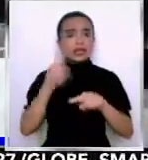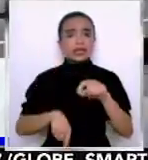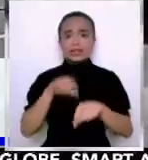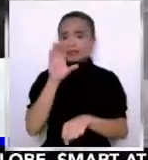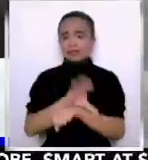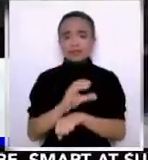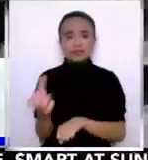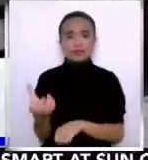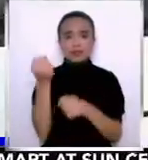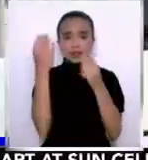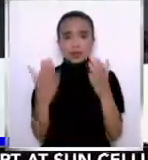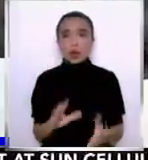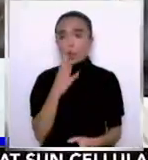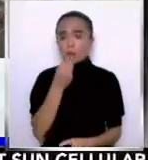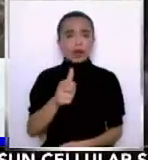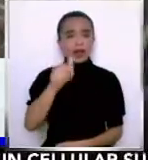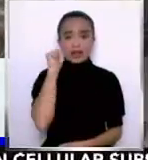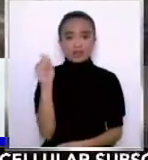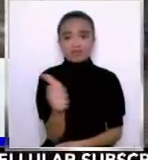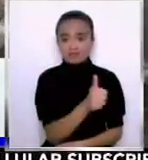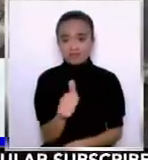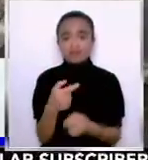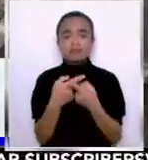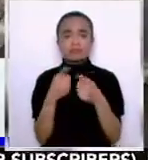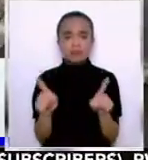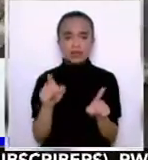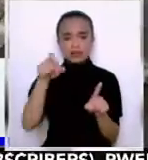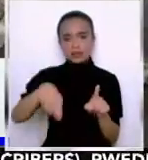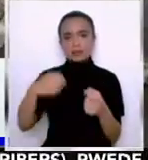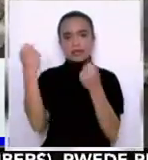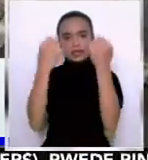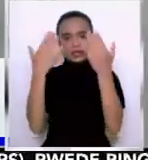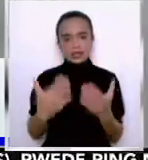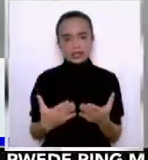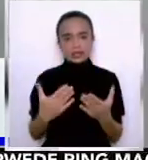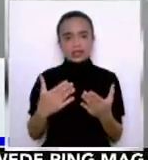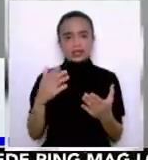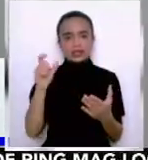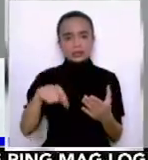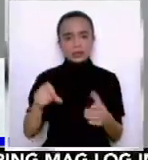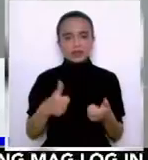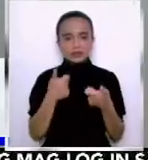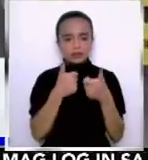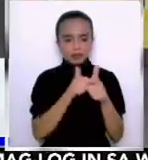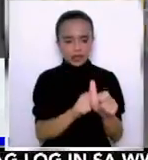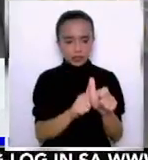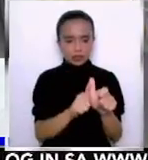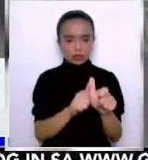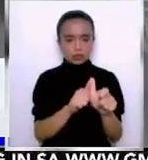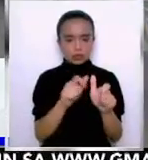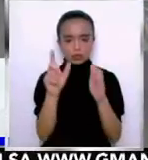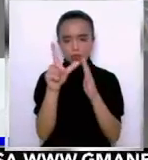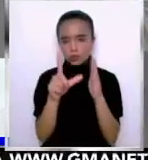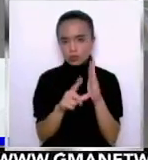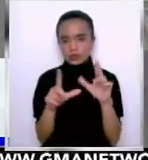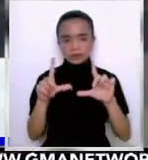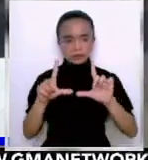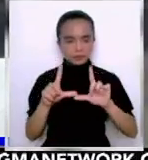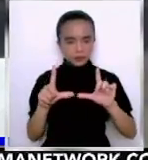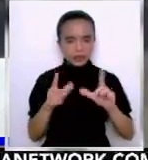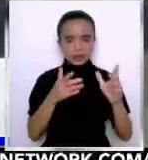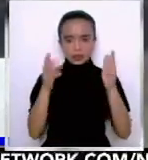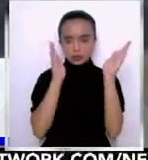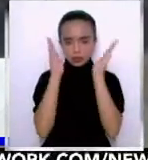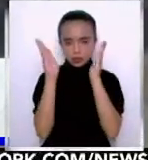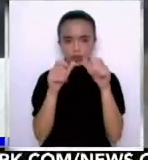pumasada, pero sana raw tuparin ang mga tsuper ang kanilang prangkisa at patuloy na magserbisyo sa mga pasahero. Isa sa mga pinalutang na mungkahi ng